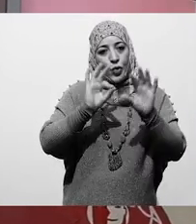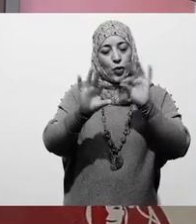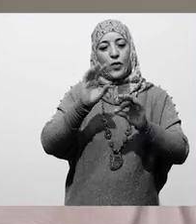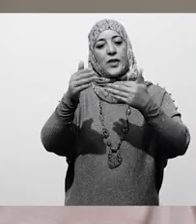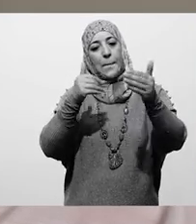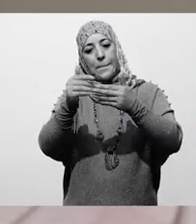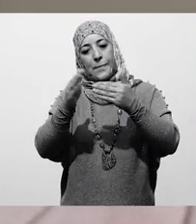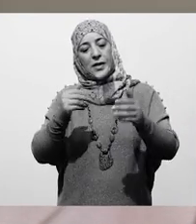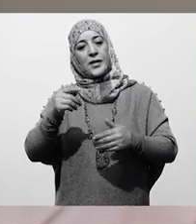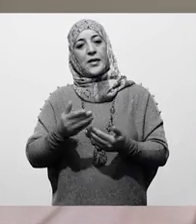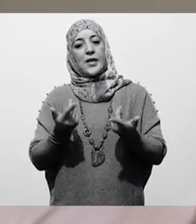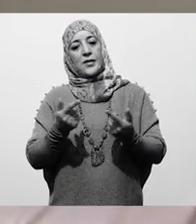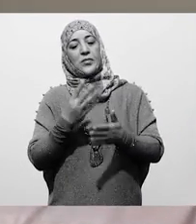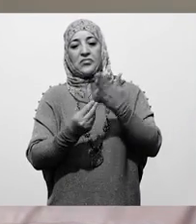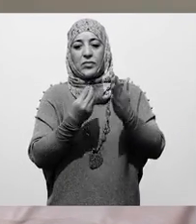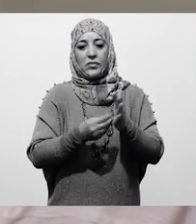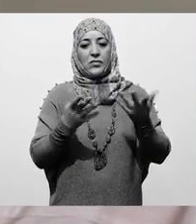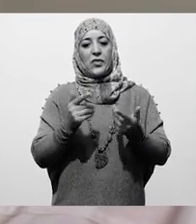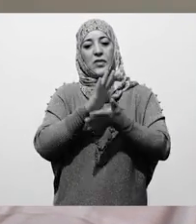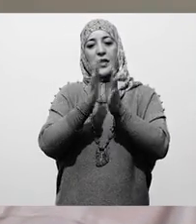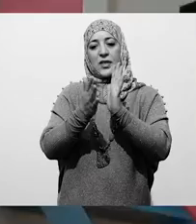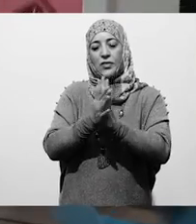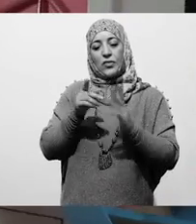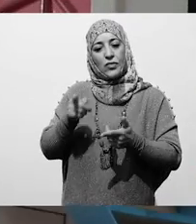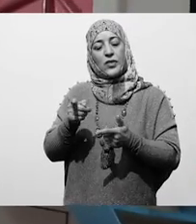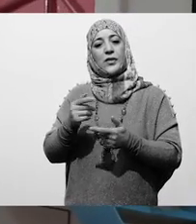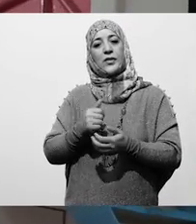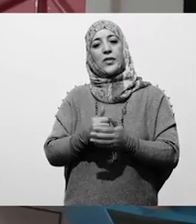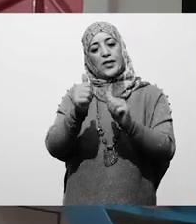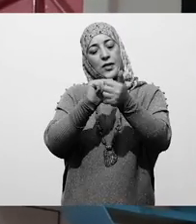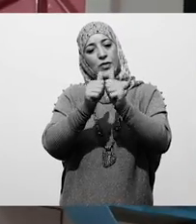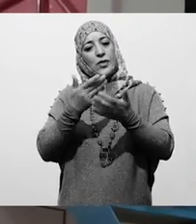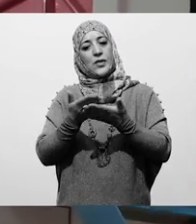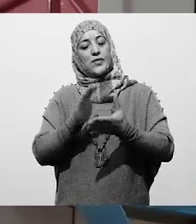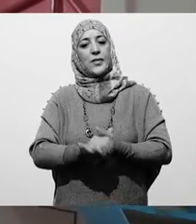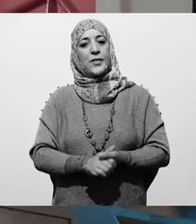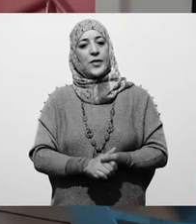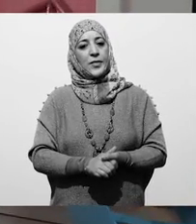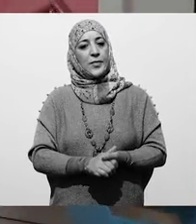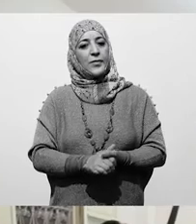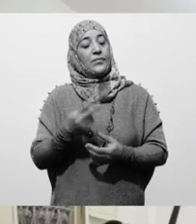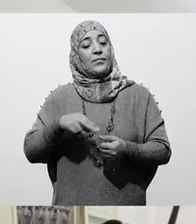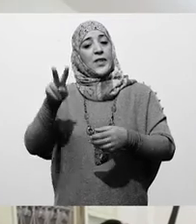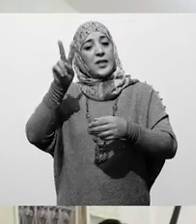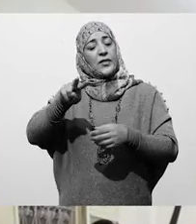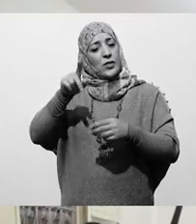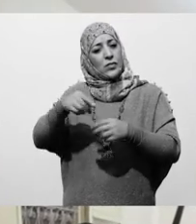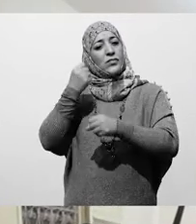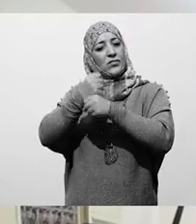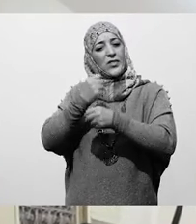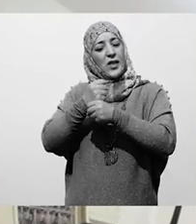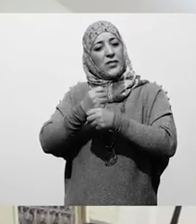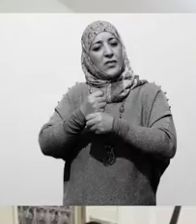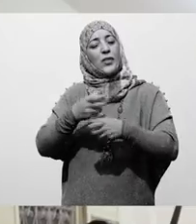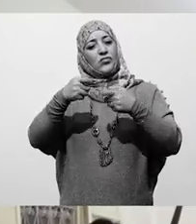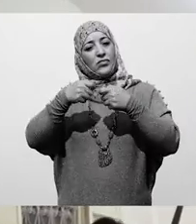essayer de trouver des matériaux pour faire de la rééducation. Avec l'association des challenges d'assistance des personnes ayant des capacités spécifiques, c'est